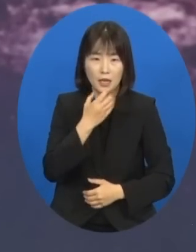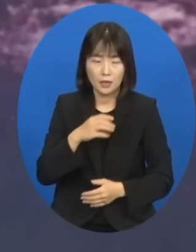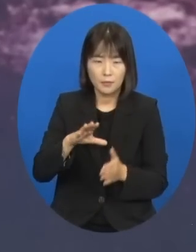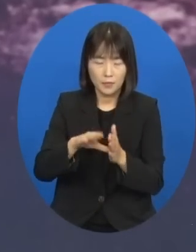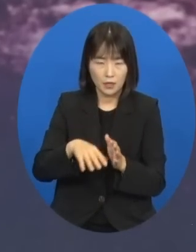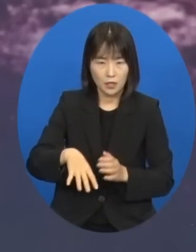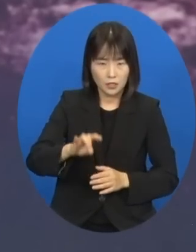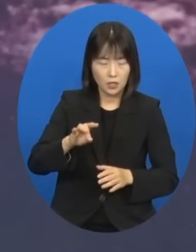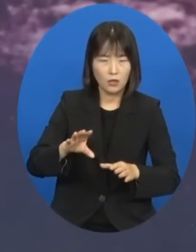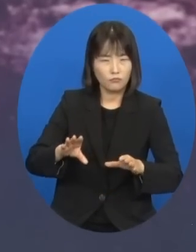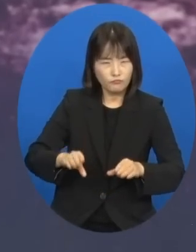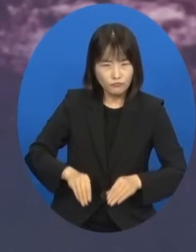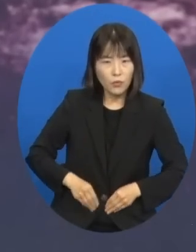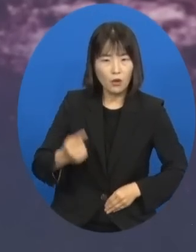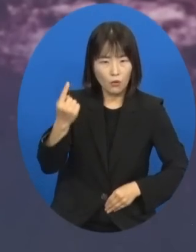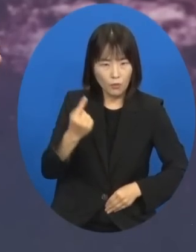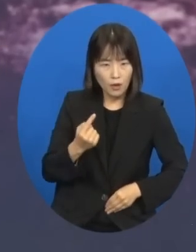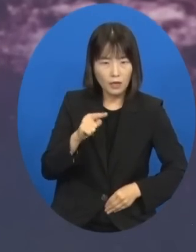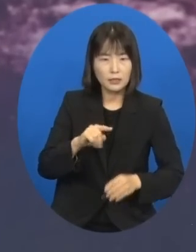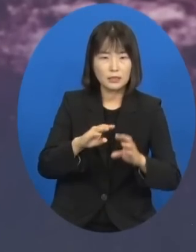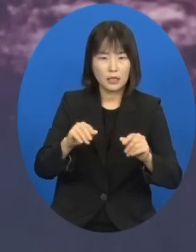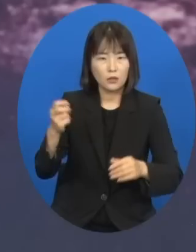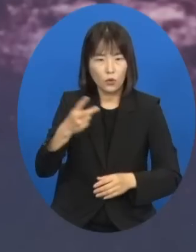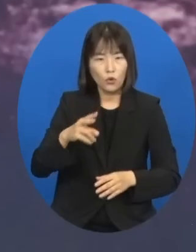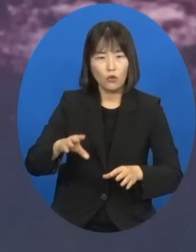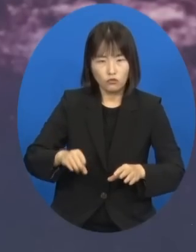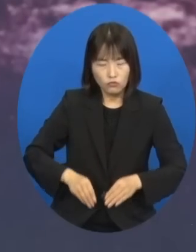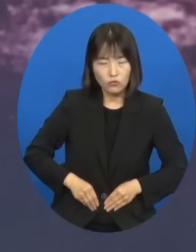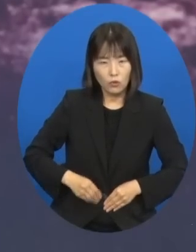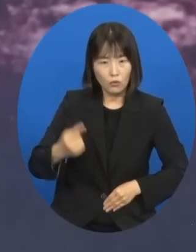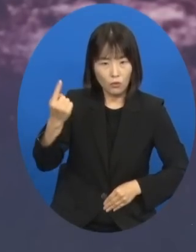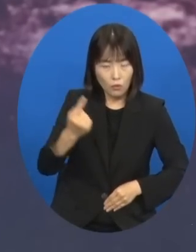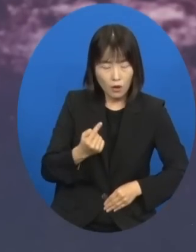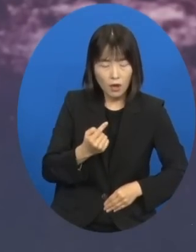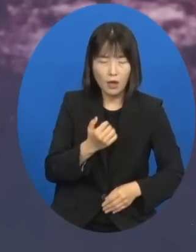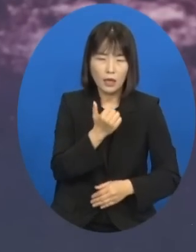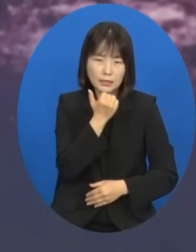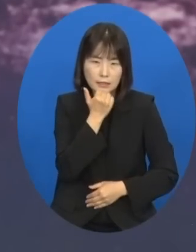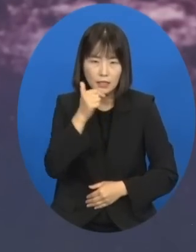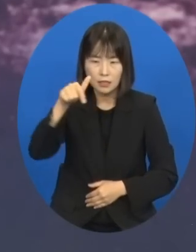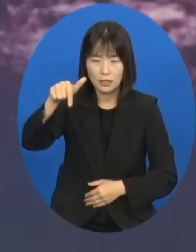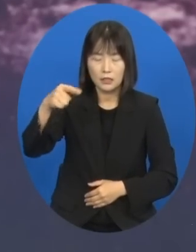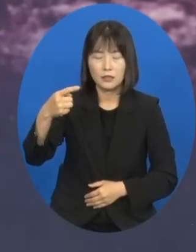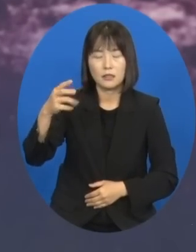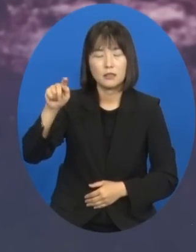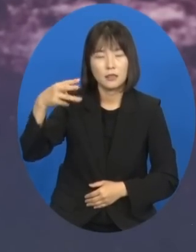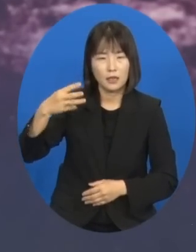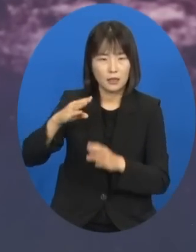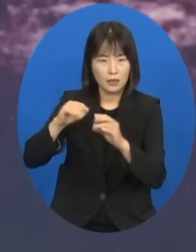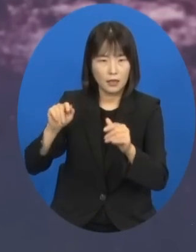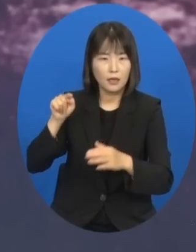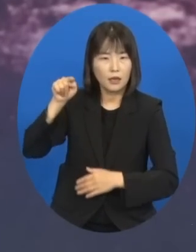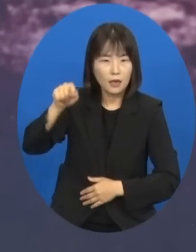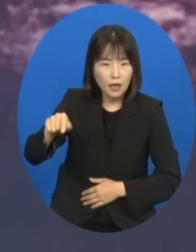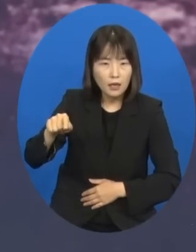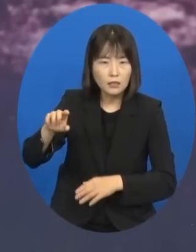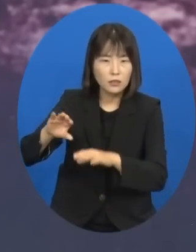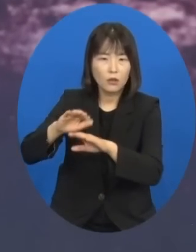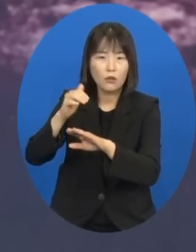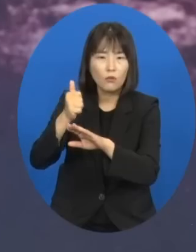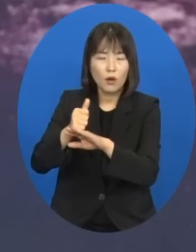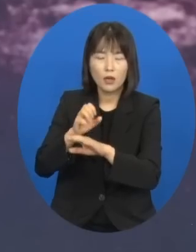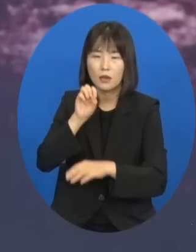흉년이 들었는데 그 땅에 또 흉년이 들어서 이삭이 그랄로 가서 블레셋 왕 아비멜렉에게 이르렀다는 겁니다.